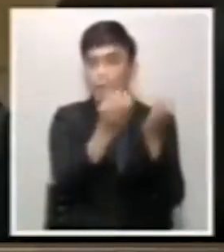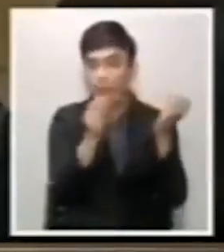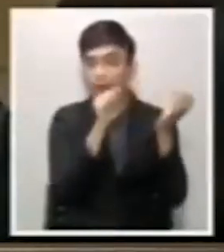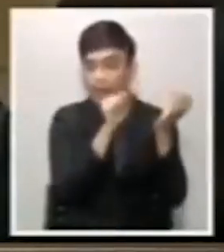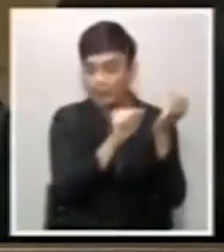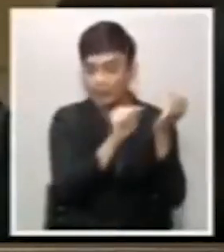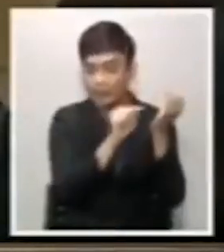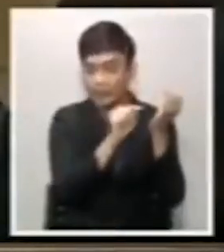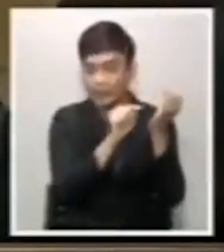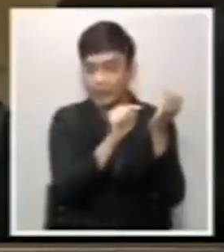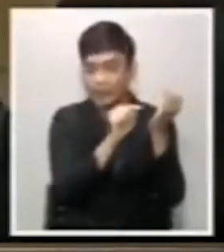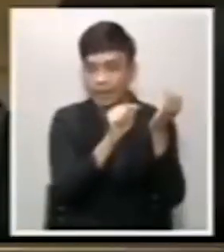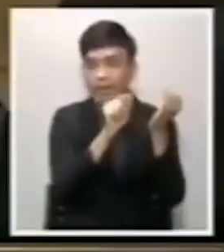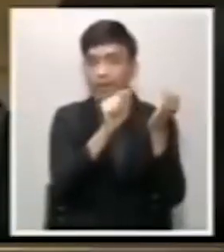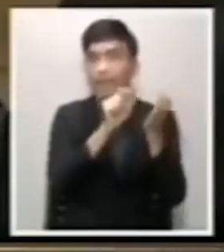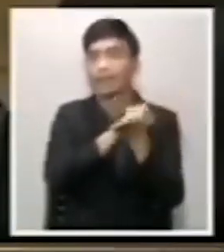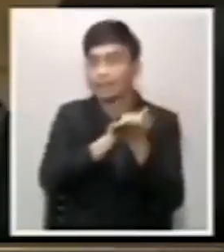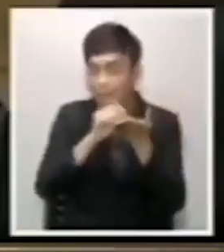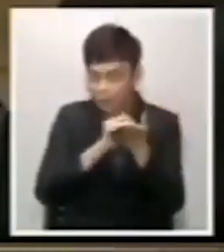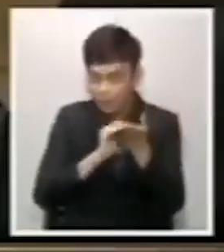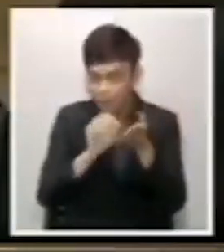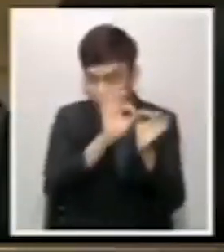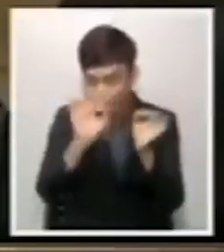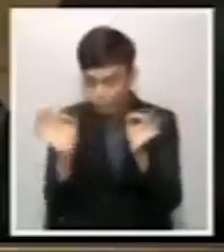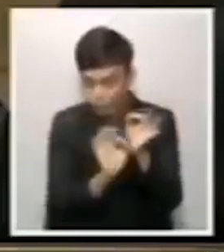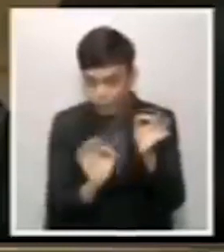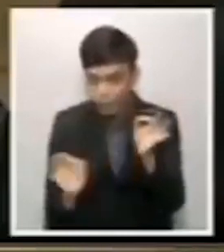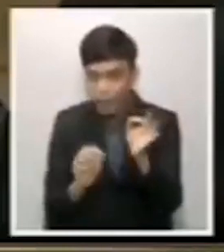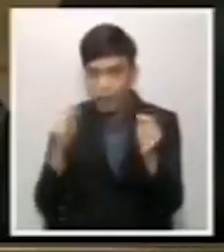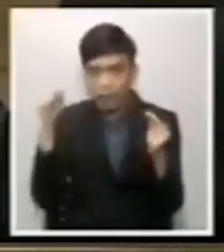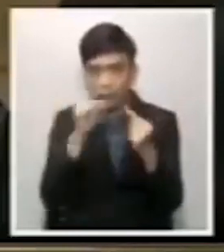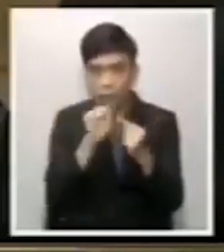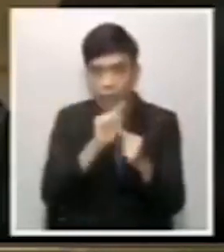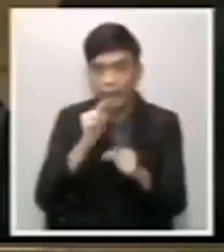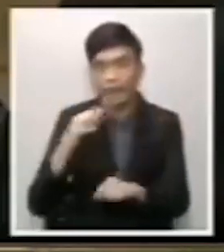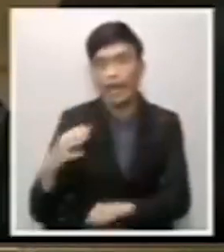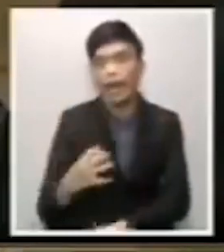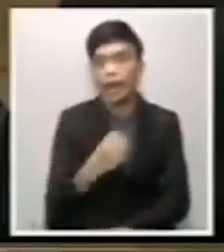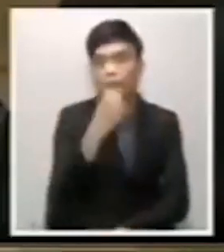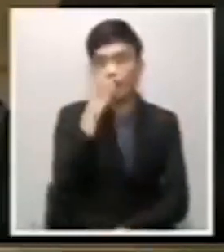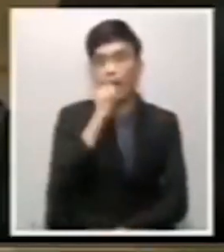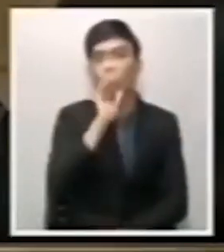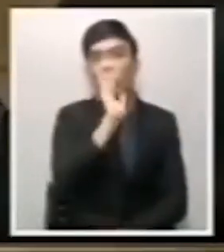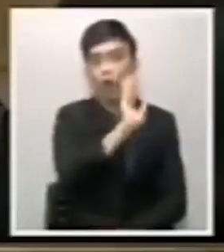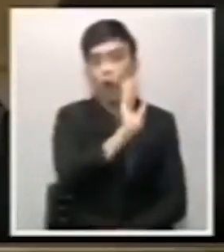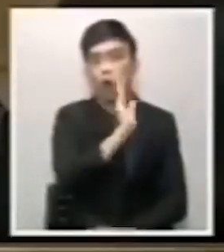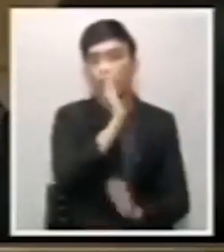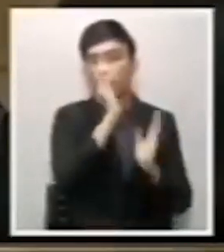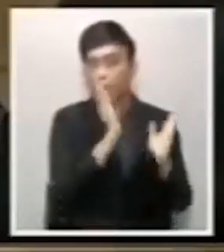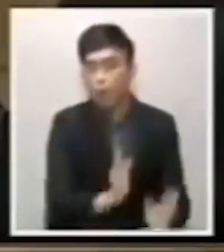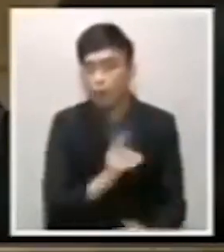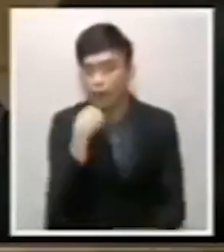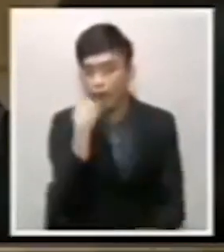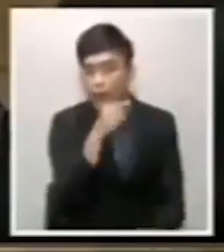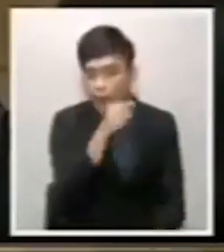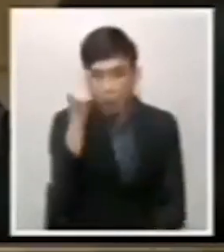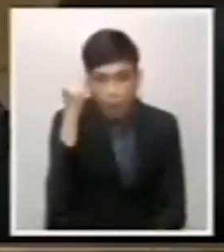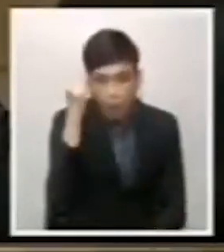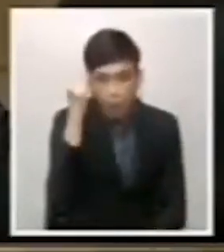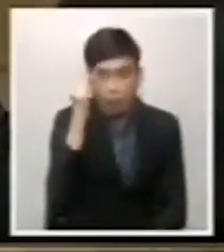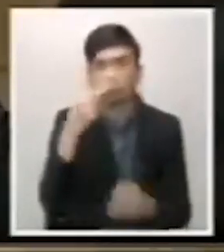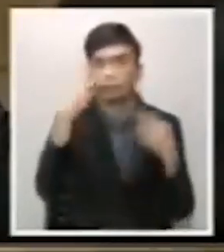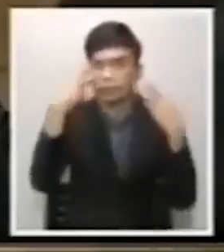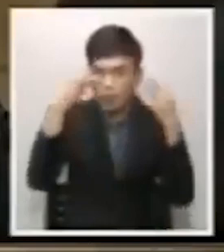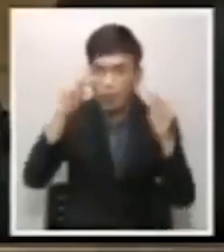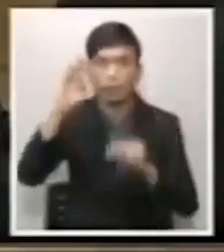ญที่สร้างขึ้นมาด้วยความต้องการหวงแหนอำนาจของบุคคลที่เราก็รู้ว่าคือใครคือพลเอกประยุทธ์จันทร์โอช